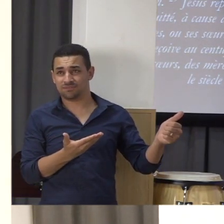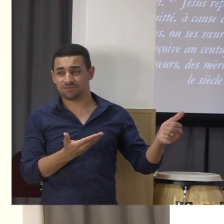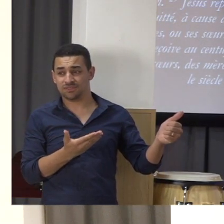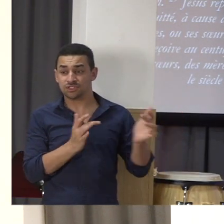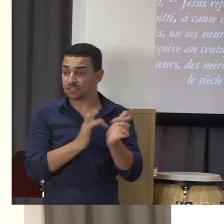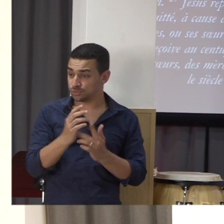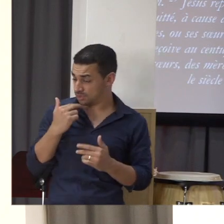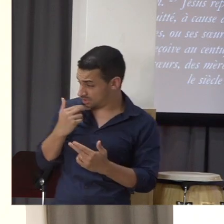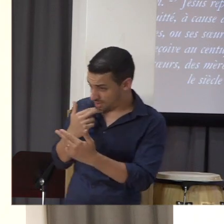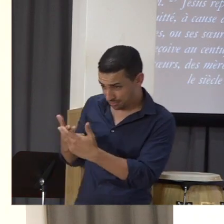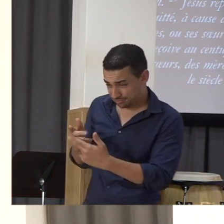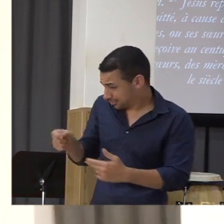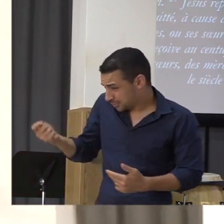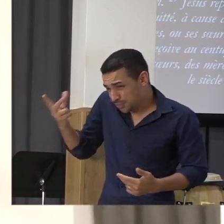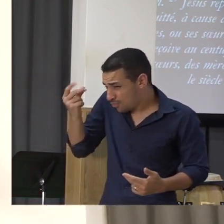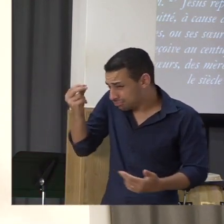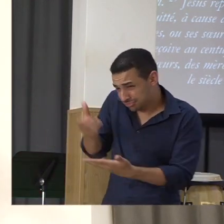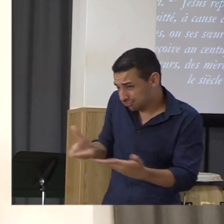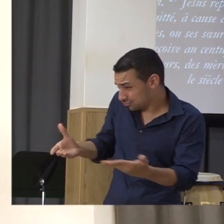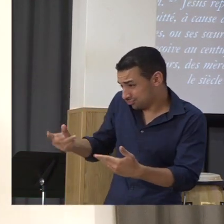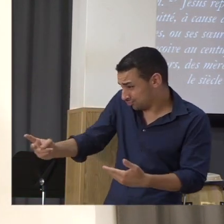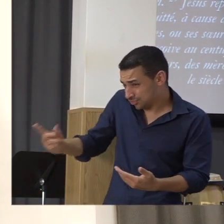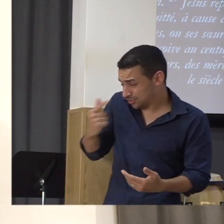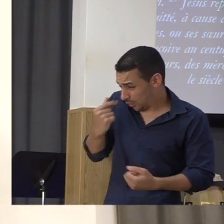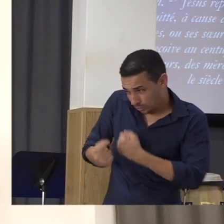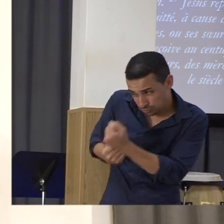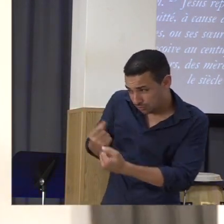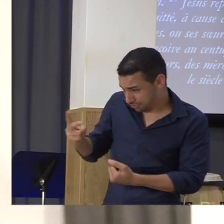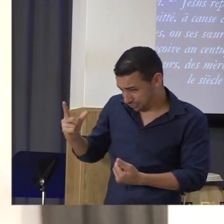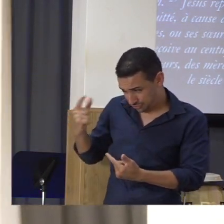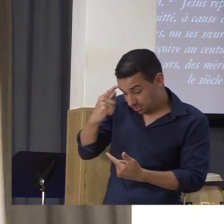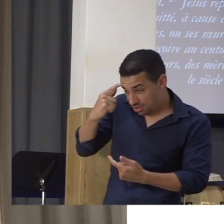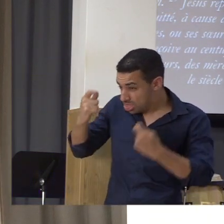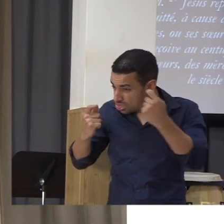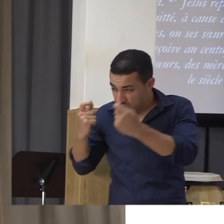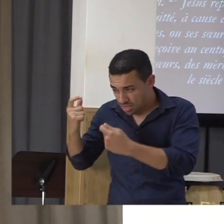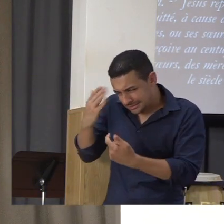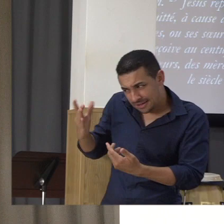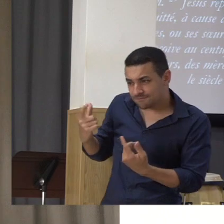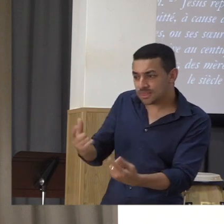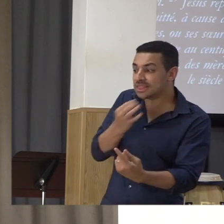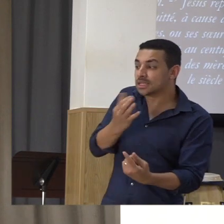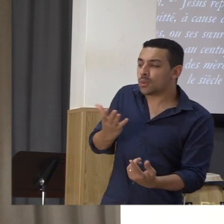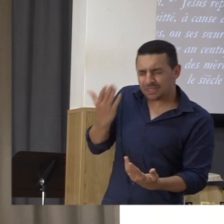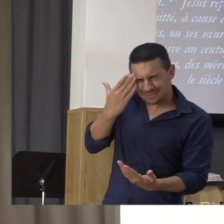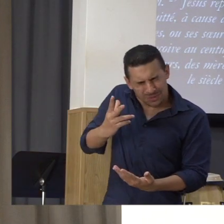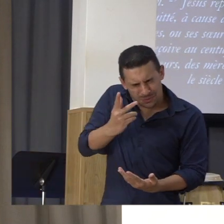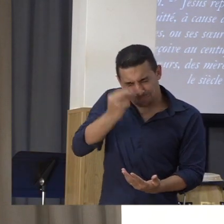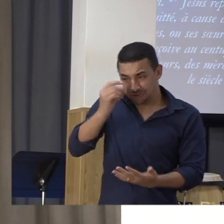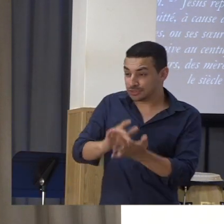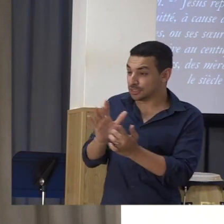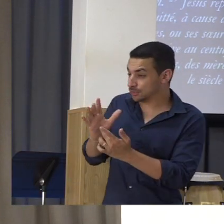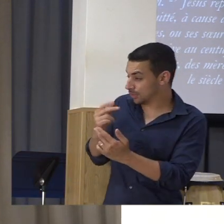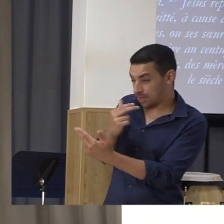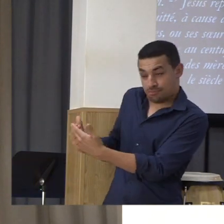Jésus répondit, et Jésus comprend la douleur, comprend où est-ce que Pierre va aller. Jésus